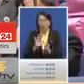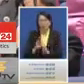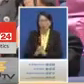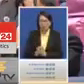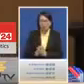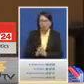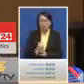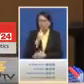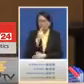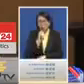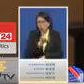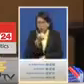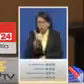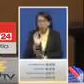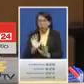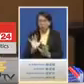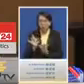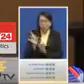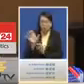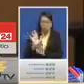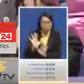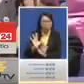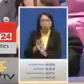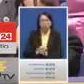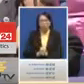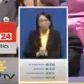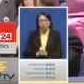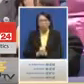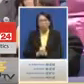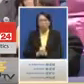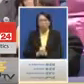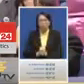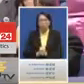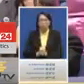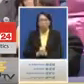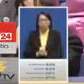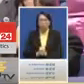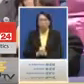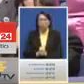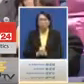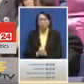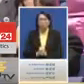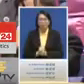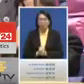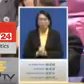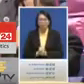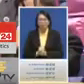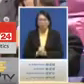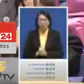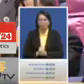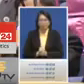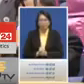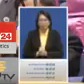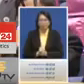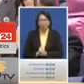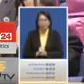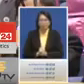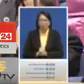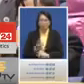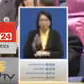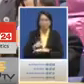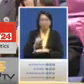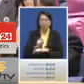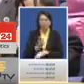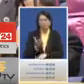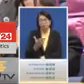มาก ครับก็ท่านอยู่ที่นี่แล้วท่านจะได้ให้ท่านได้ตอบท่านครับท่านได้รับรอง